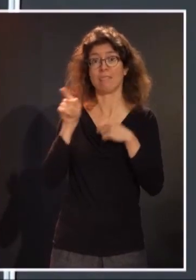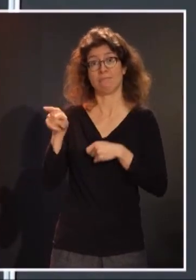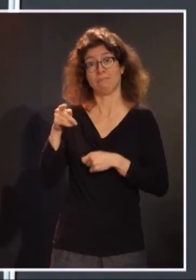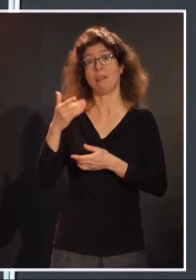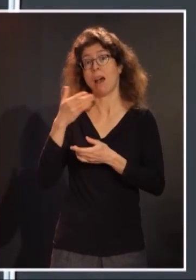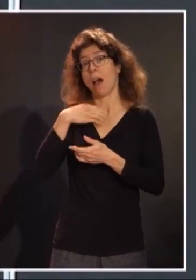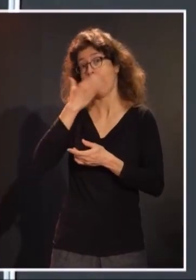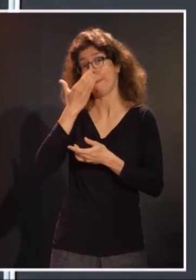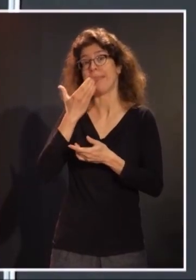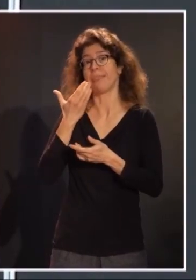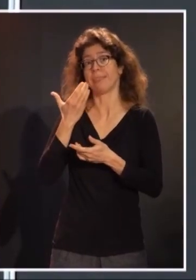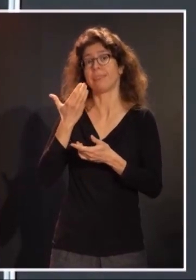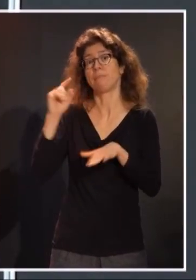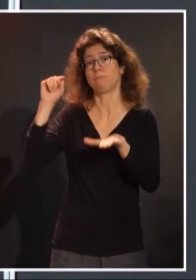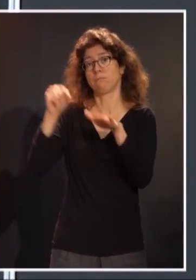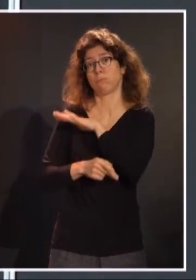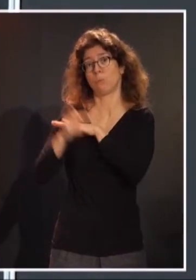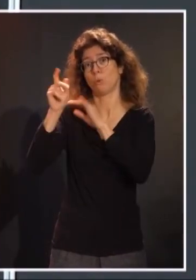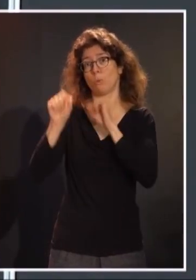iPad.